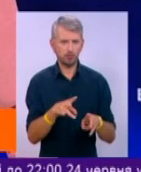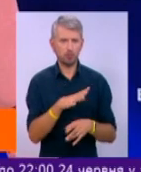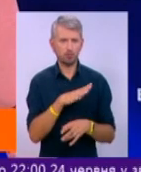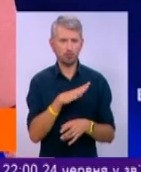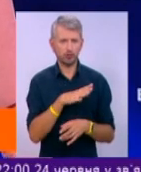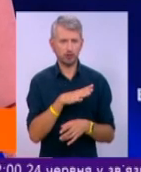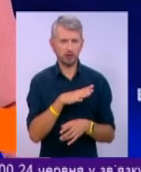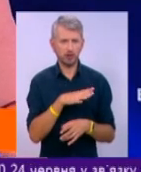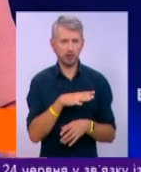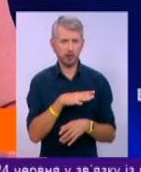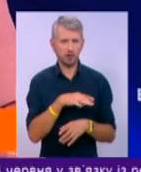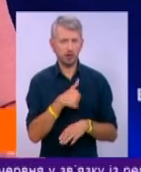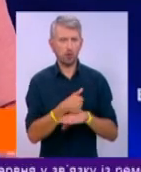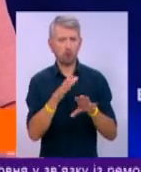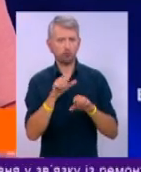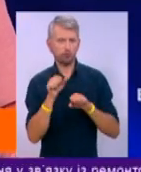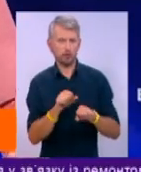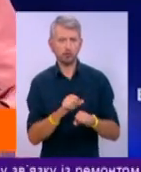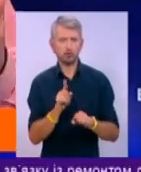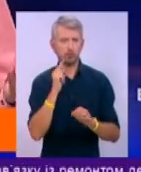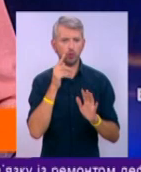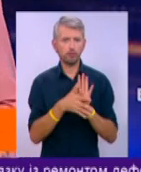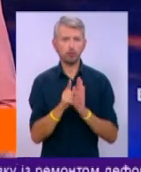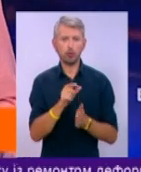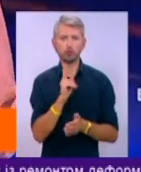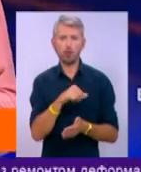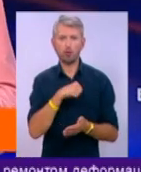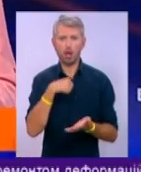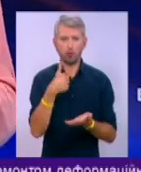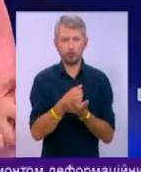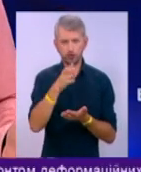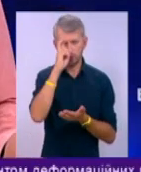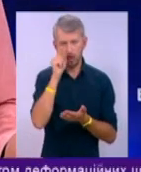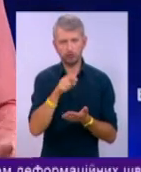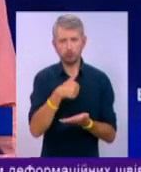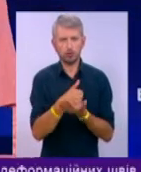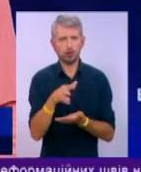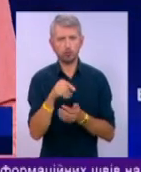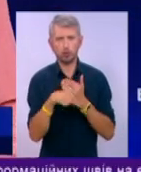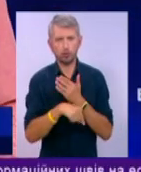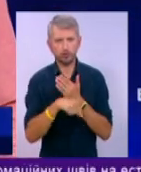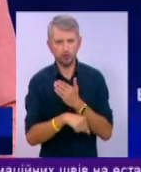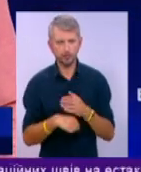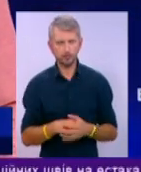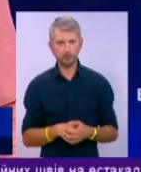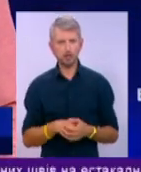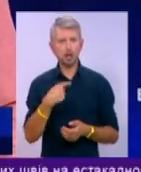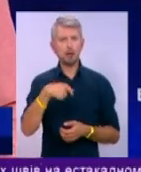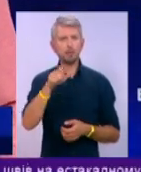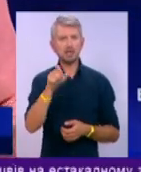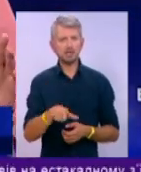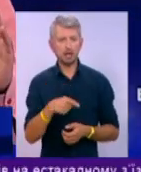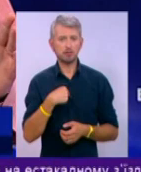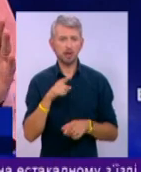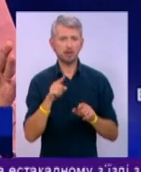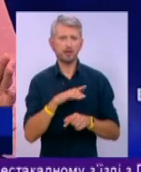якби конституціоналістом, щоб зрозуміти, що той, хто не головніший в державі, він і очолює всю корупцію. Президент, я